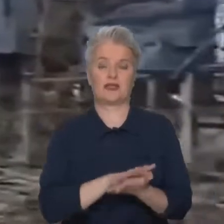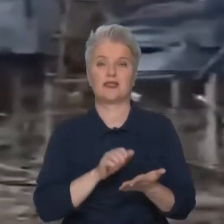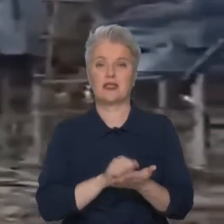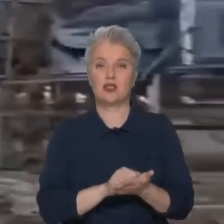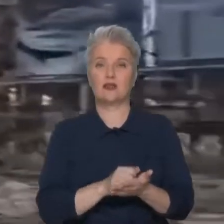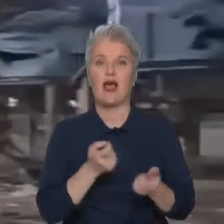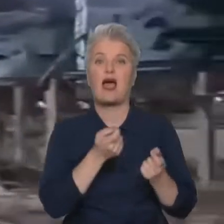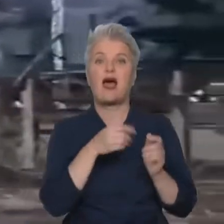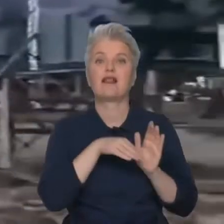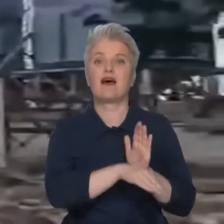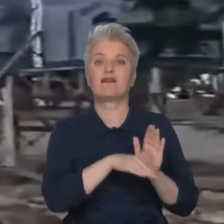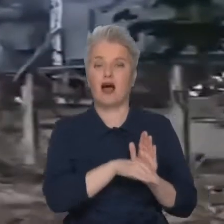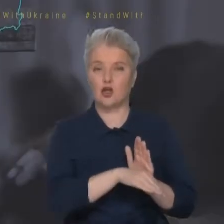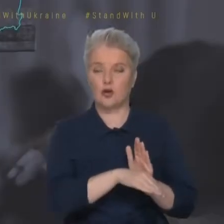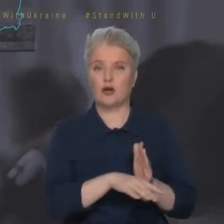житлові будинки.